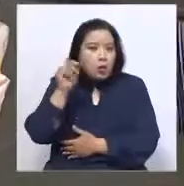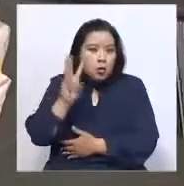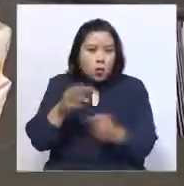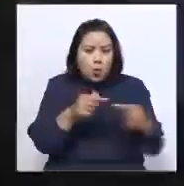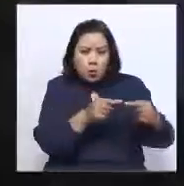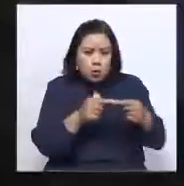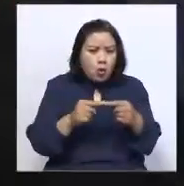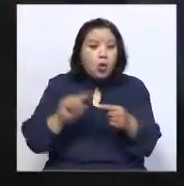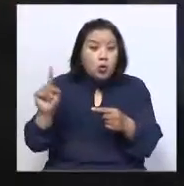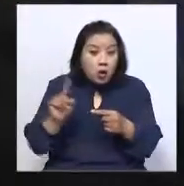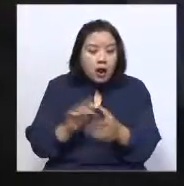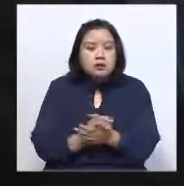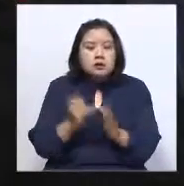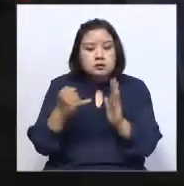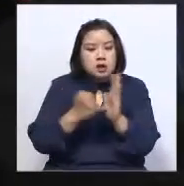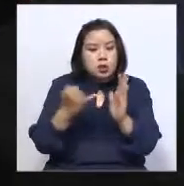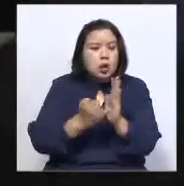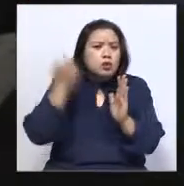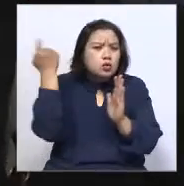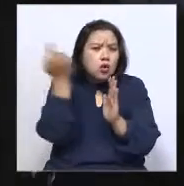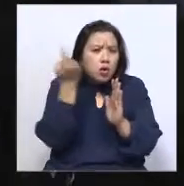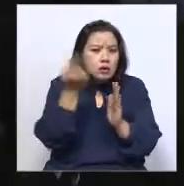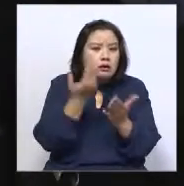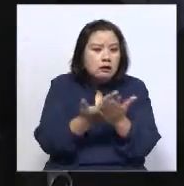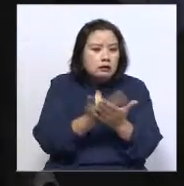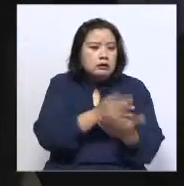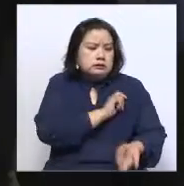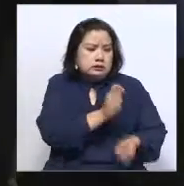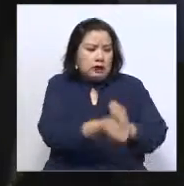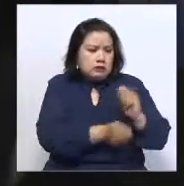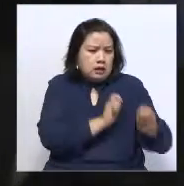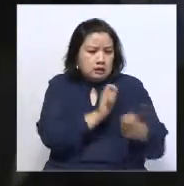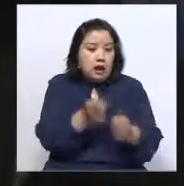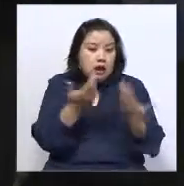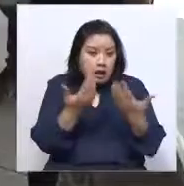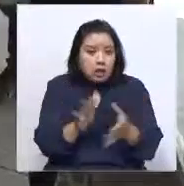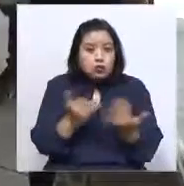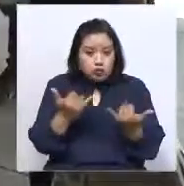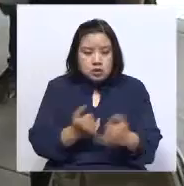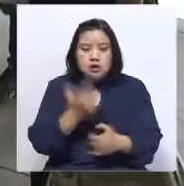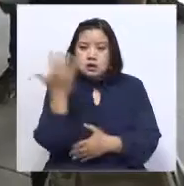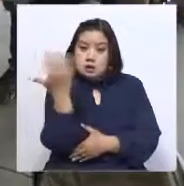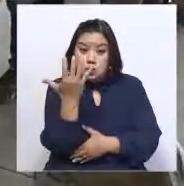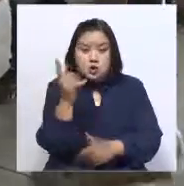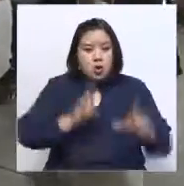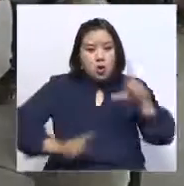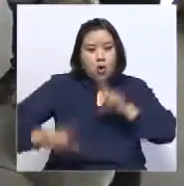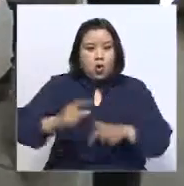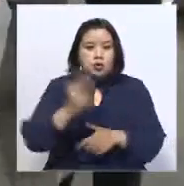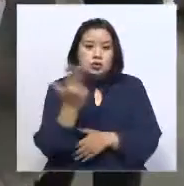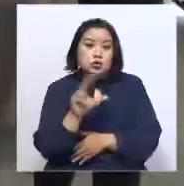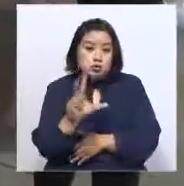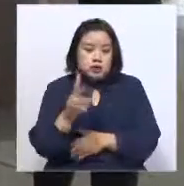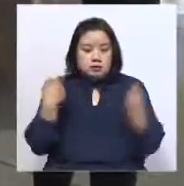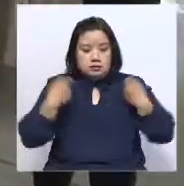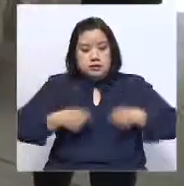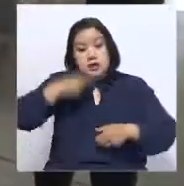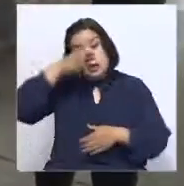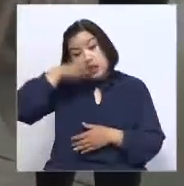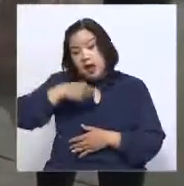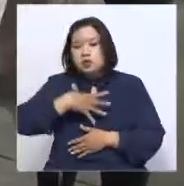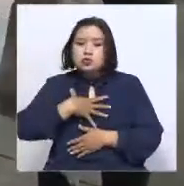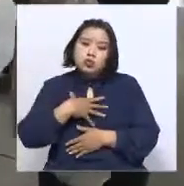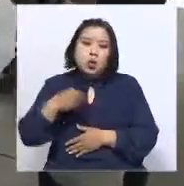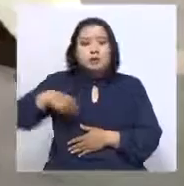ทีเดียวทำให้มีการเดินทางท่องเที่ยวแล้วก็การใช้จ่ายมากขึ้นอีกทั้งกระแสอเจ้าก็ทำให้คนนิยมแต่งชุดไทยเดินท่องเที่